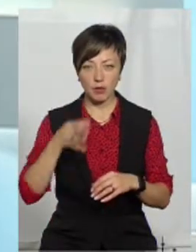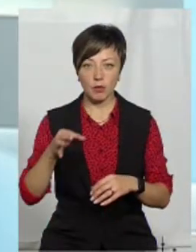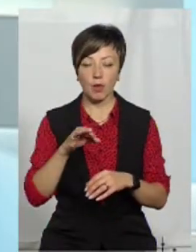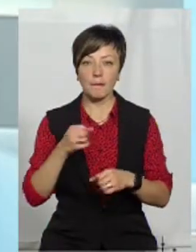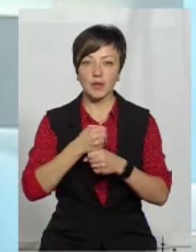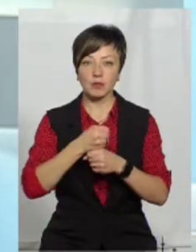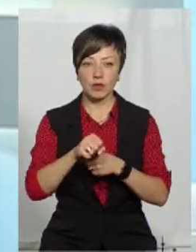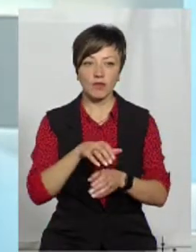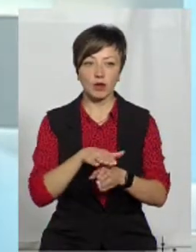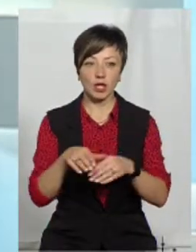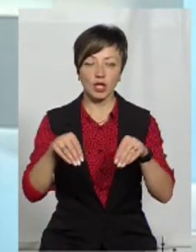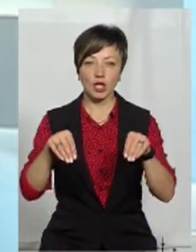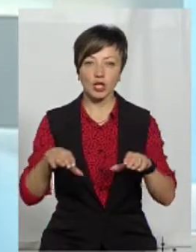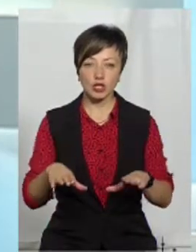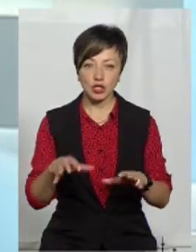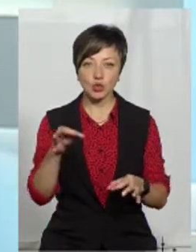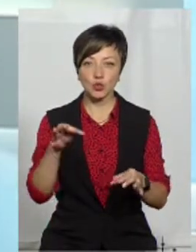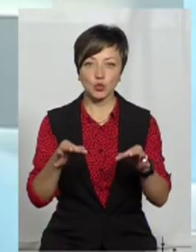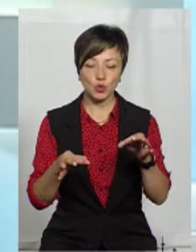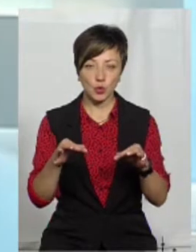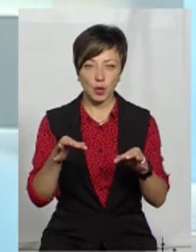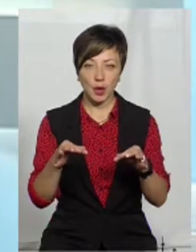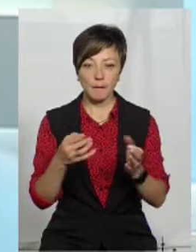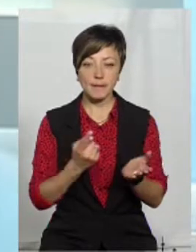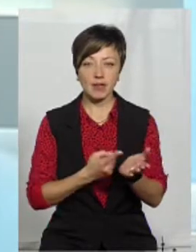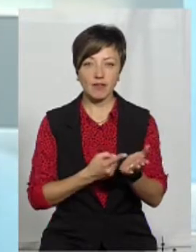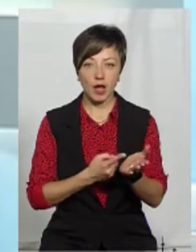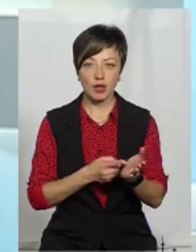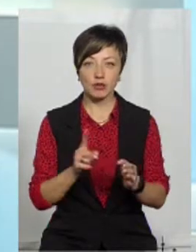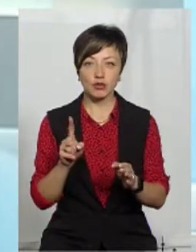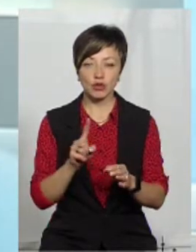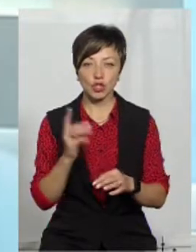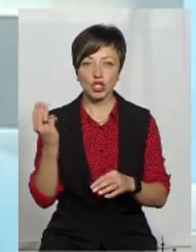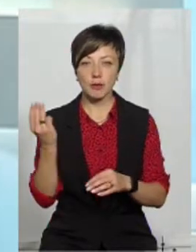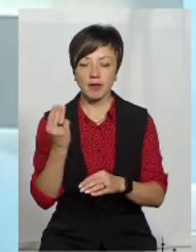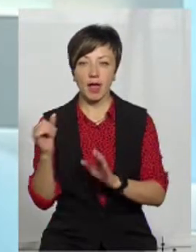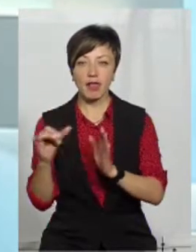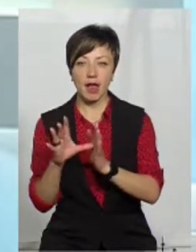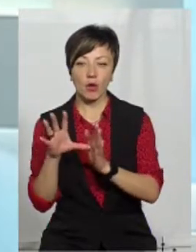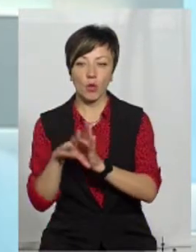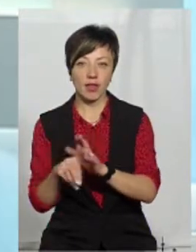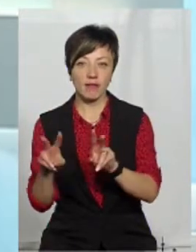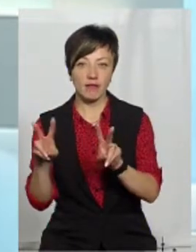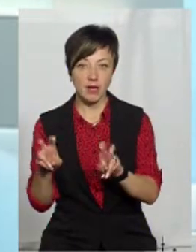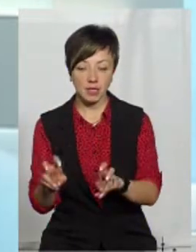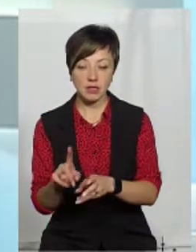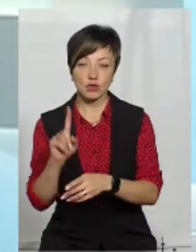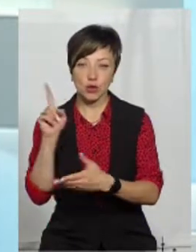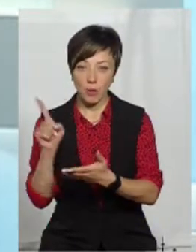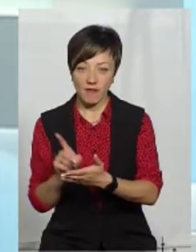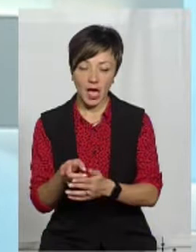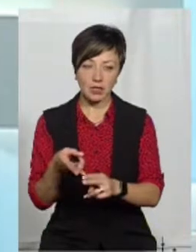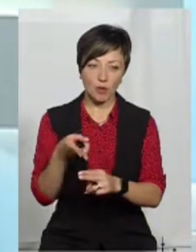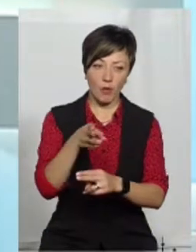про примусове виконання рішення суду, який підтвердив, що ТОВ «Шепетівка Енергоінвест»